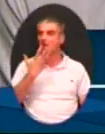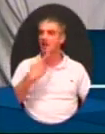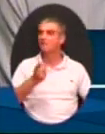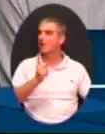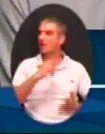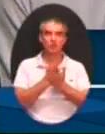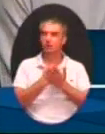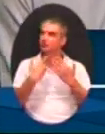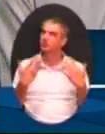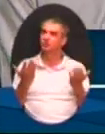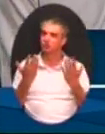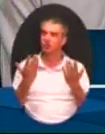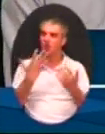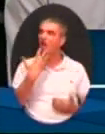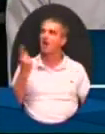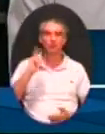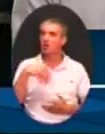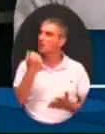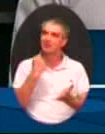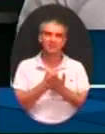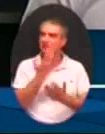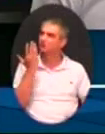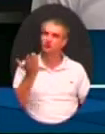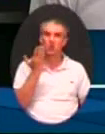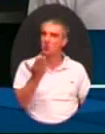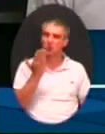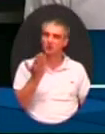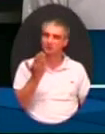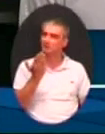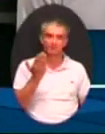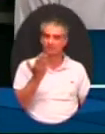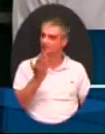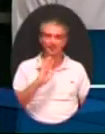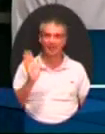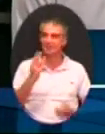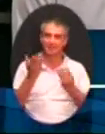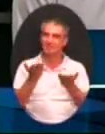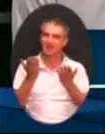לזה אישור. הרבנות לא נותנת לזה אישור. אבל